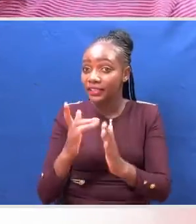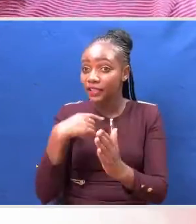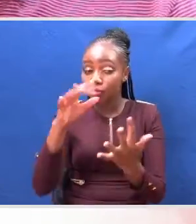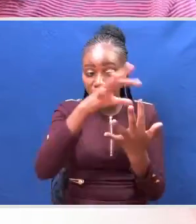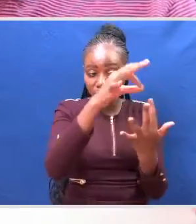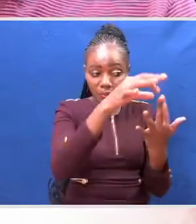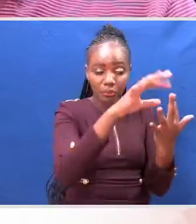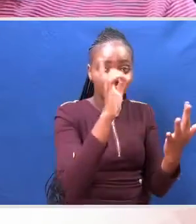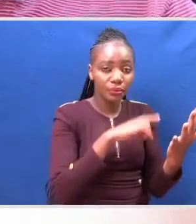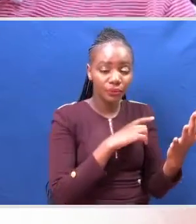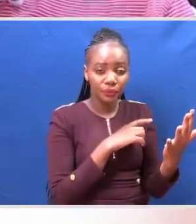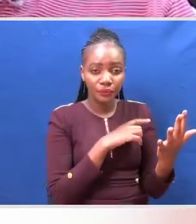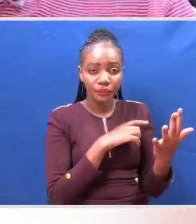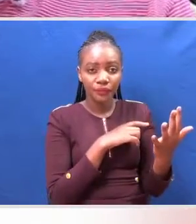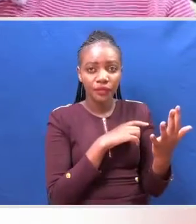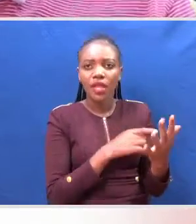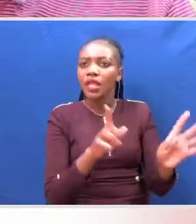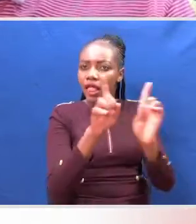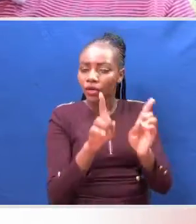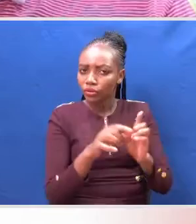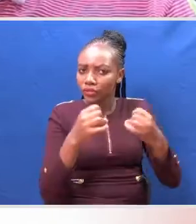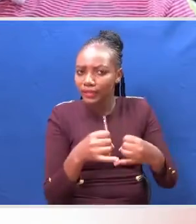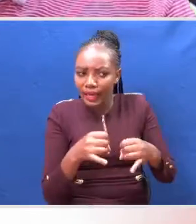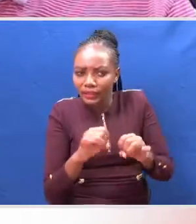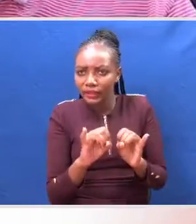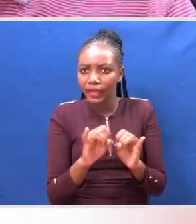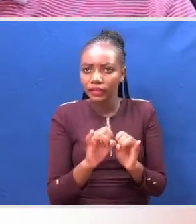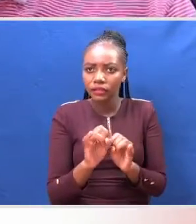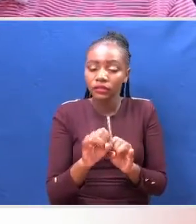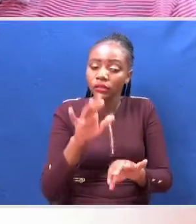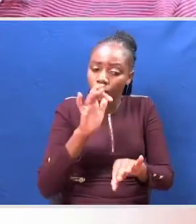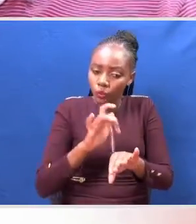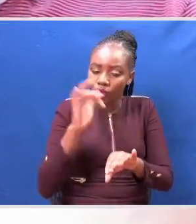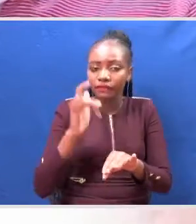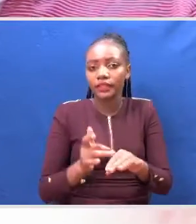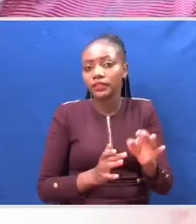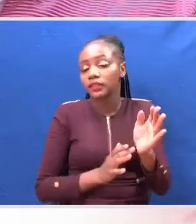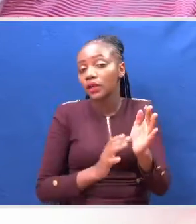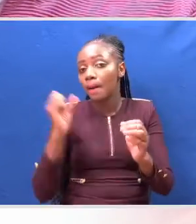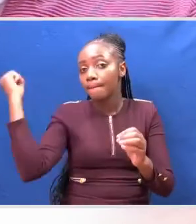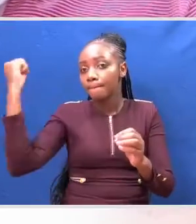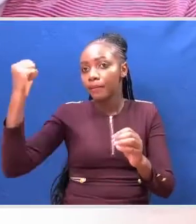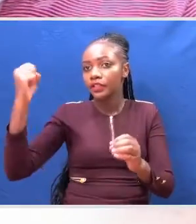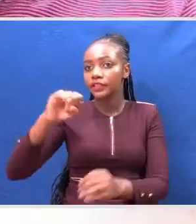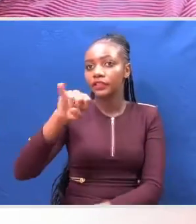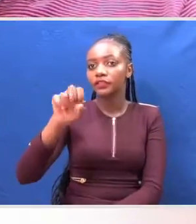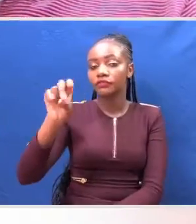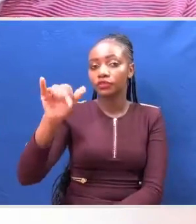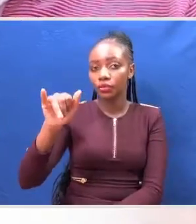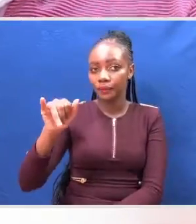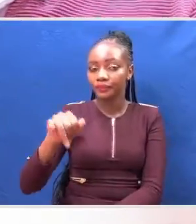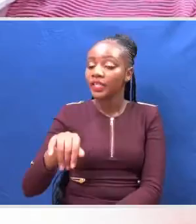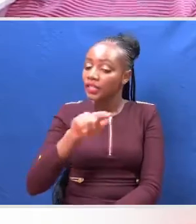wamechaguliwa na wanajaribu kuingilia hizi siasa za Juja. Sisi ndio tumefiwa, sisi